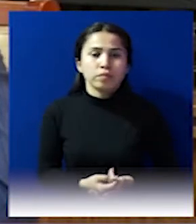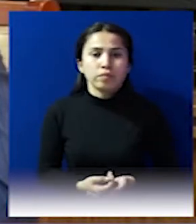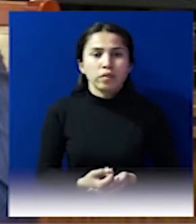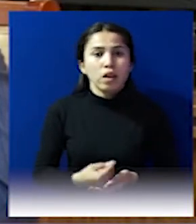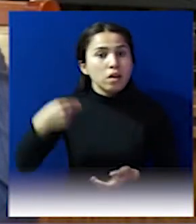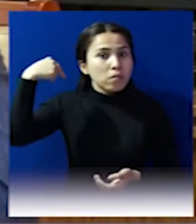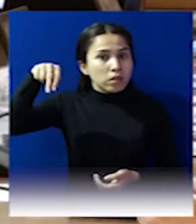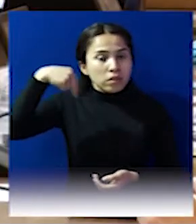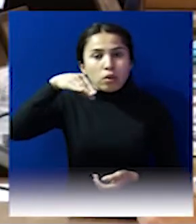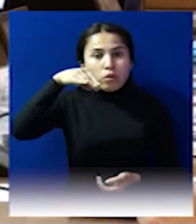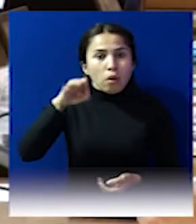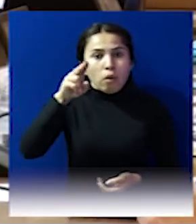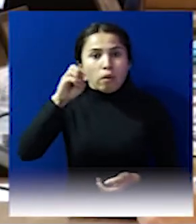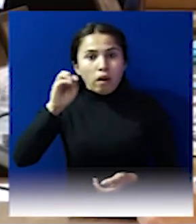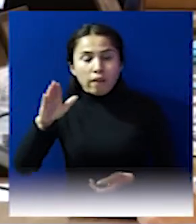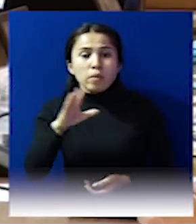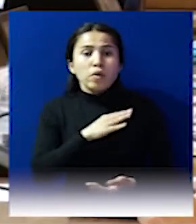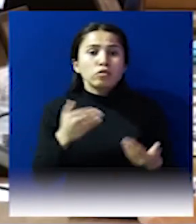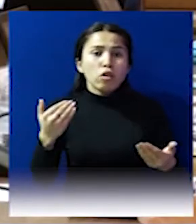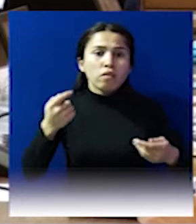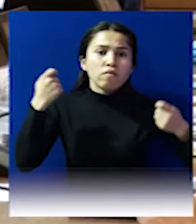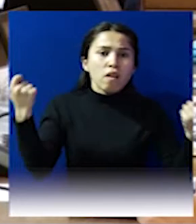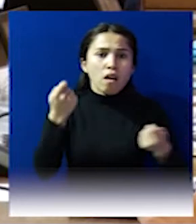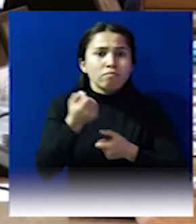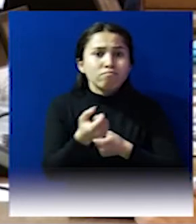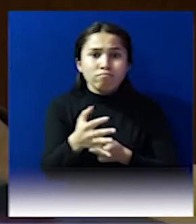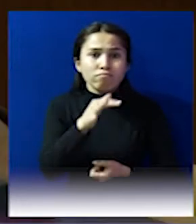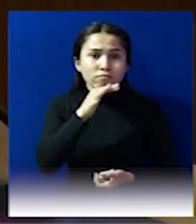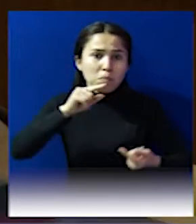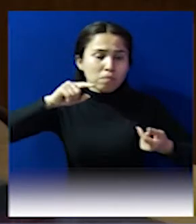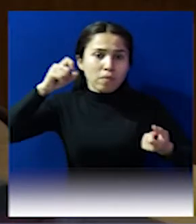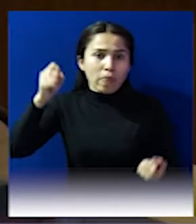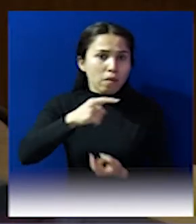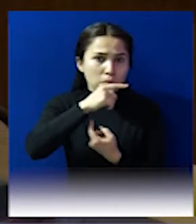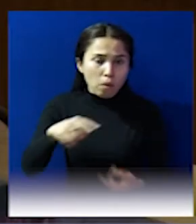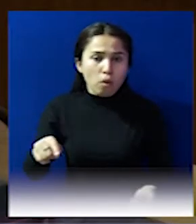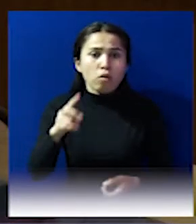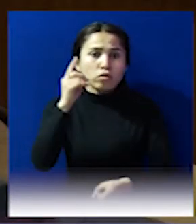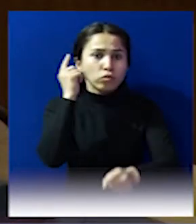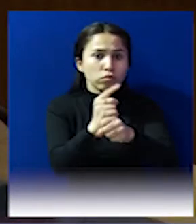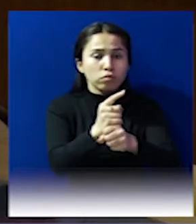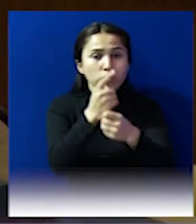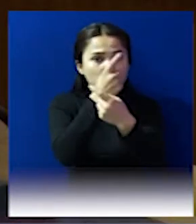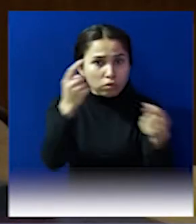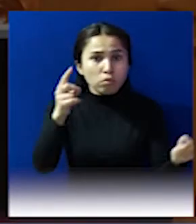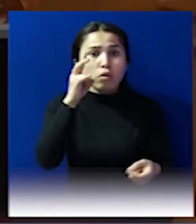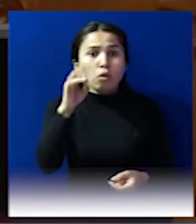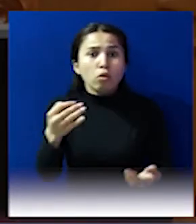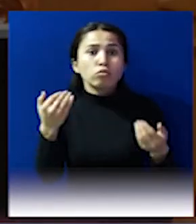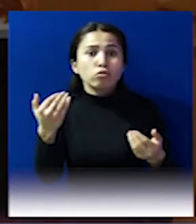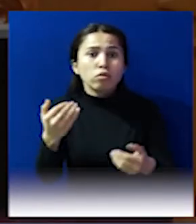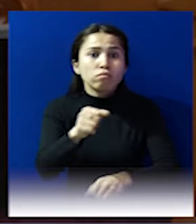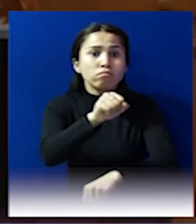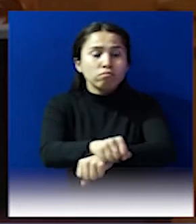көрсетілуде. Айталық қазіргі таңда облыс бойынша 401 кәсіпкерге 1,6 миллиард теңге көлемінде несие берілген. Дегенмен іс бастаған азаматтар несие алу